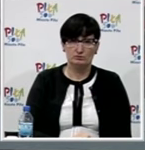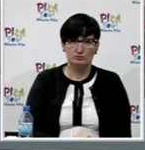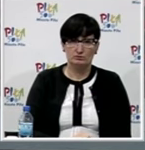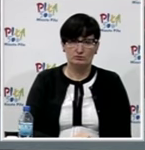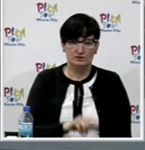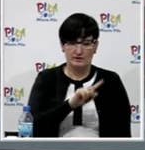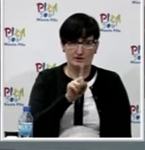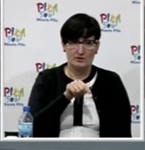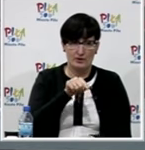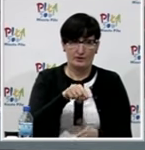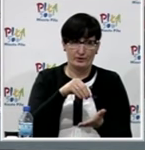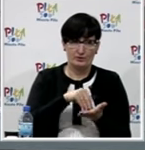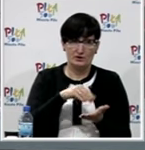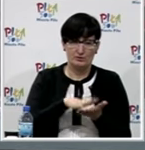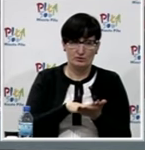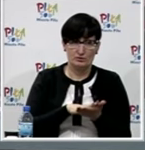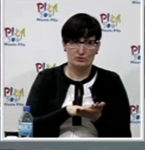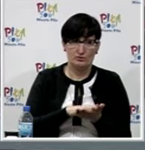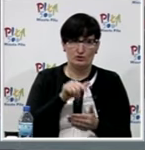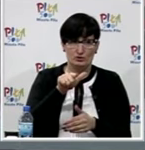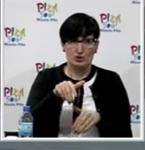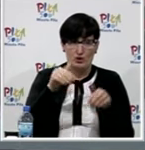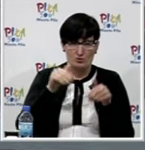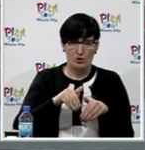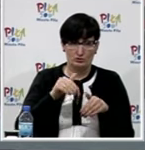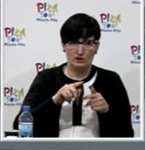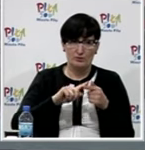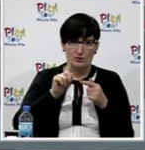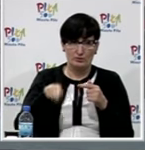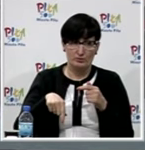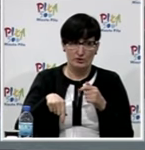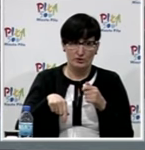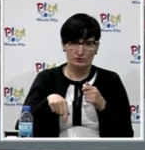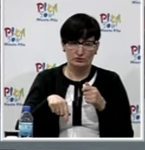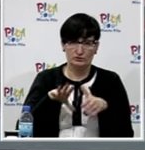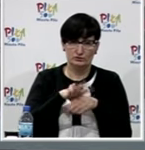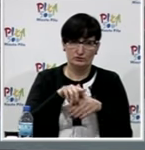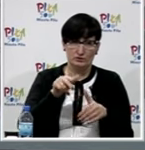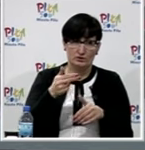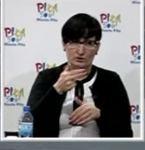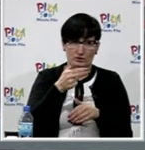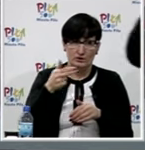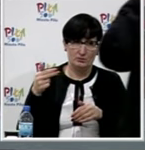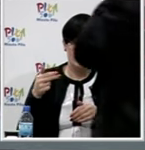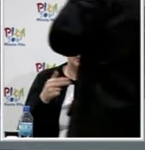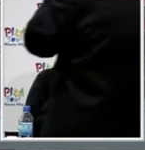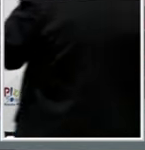takiego zapisu, to można właściwie pominąć, bo we wszystkich tych tematach, które tutaj